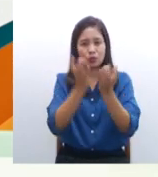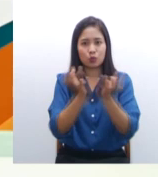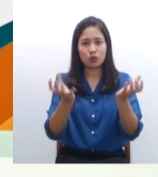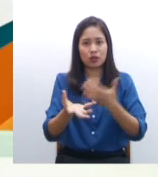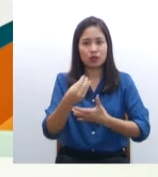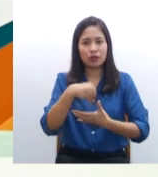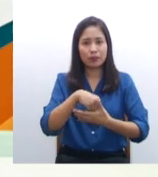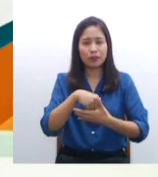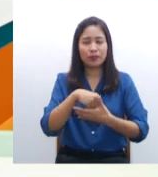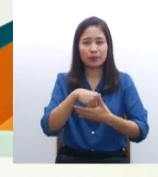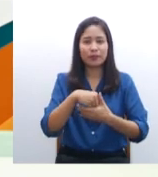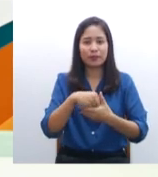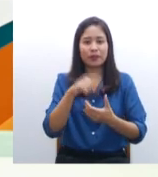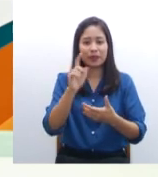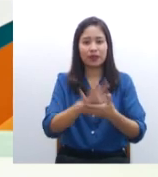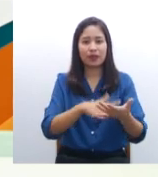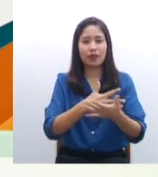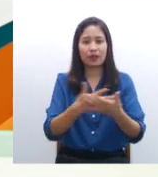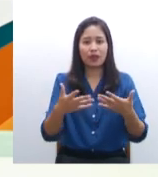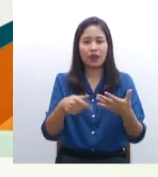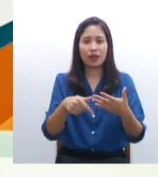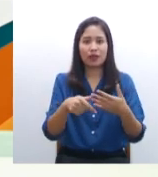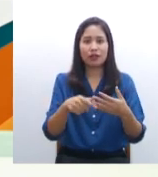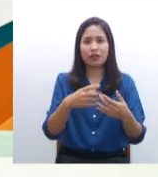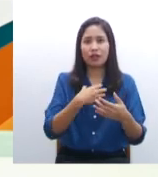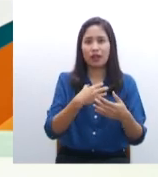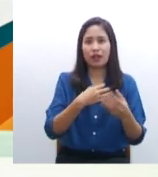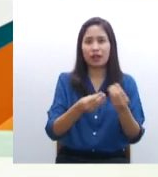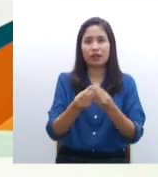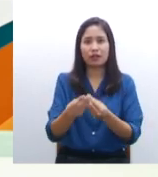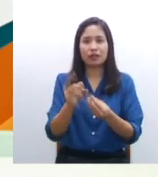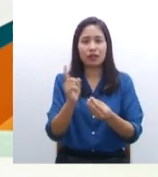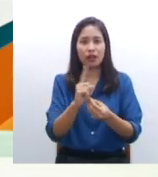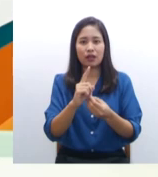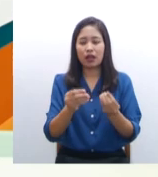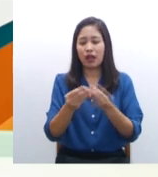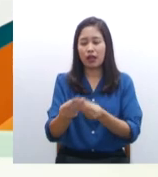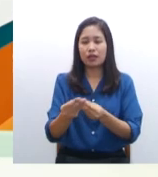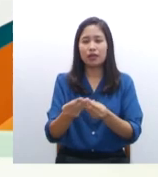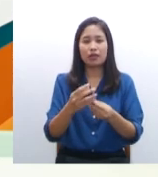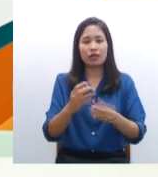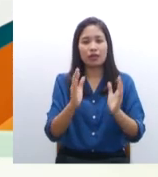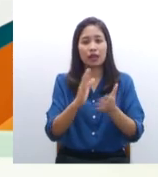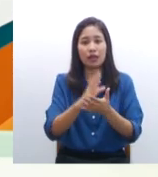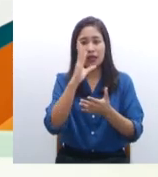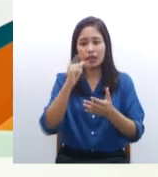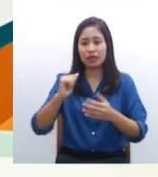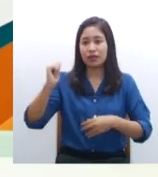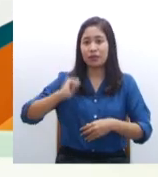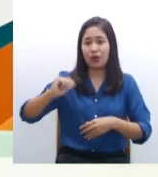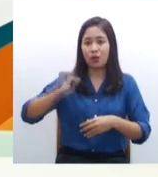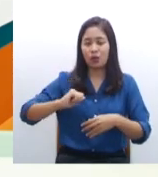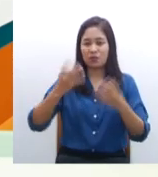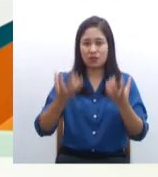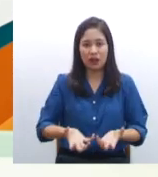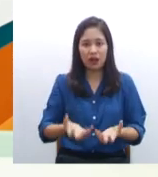เป็นอีกแนวทางหนึ่งนะครับที่เราต้องการที่หลีกเลี่ยงการที่จะให้นักเรียนนะครับสะพายกระเป๋าที่มีน้ำหนักนะ